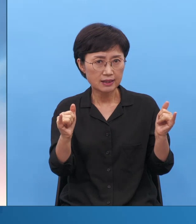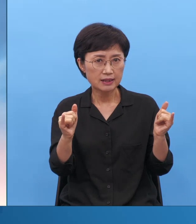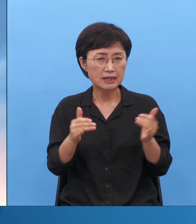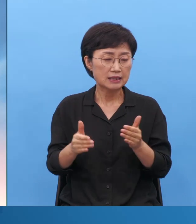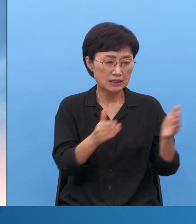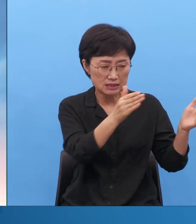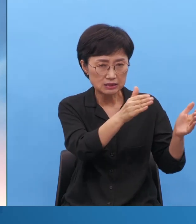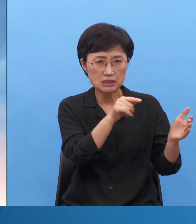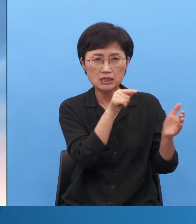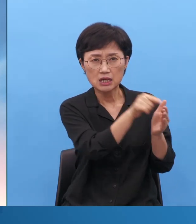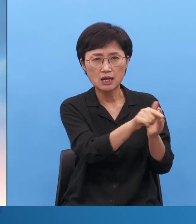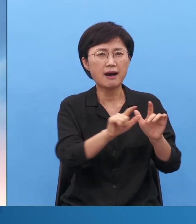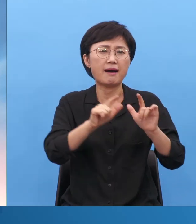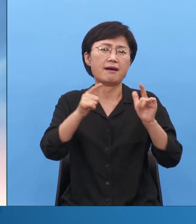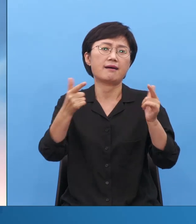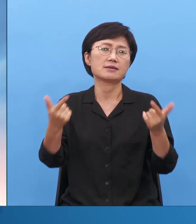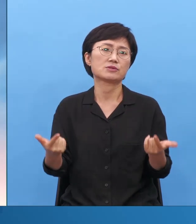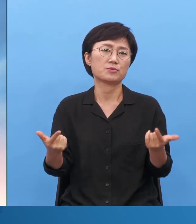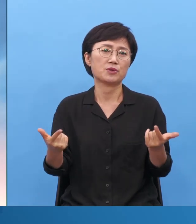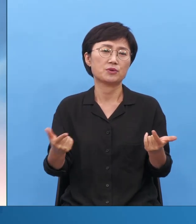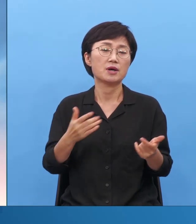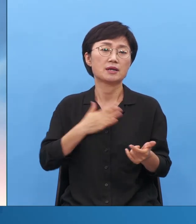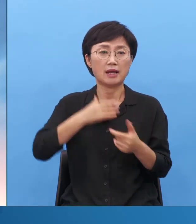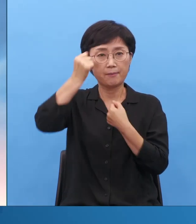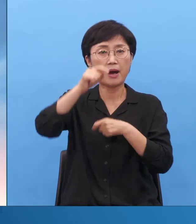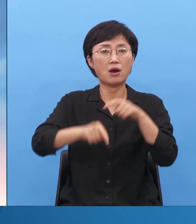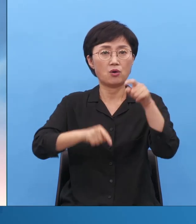포악한 자의 길을 가지 아니하여 싸우며